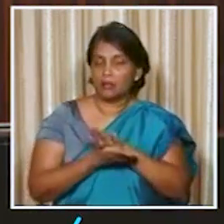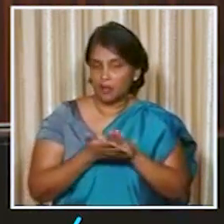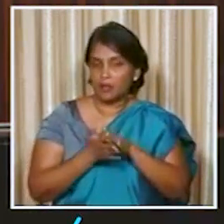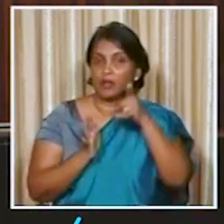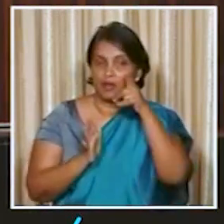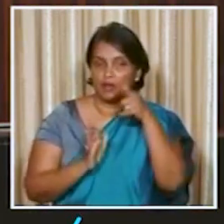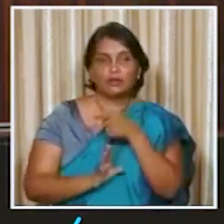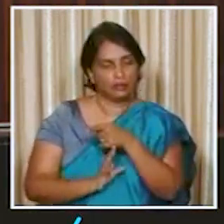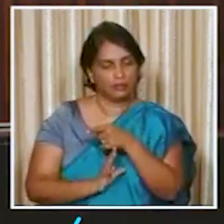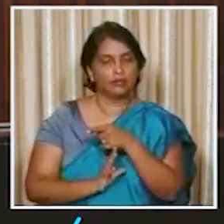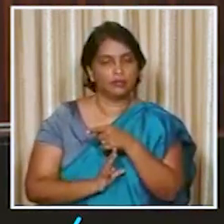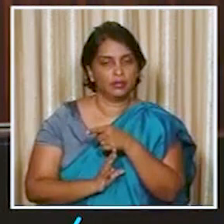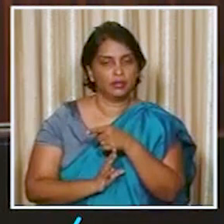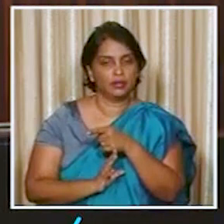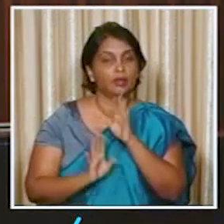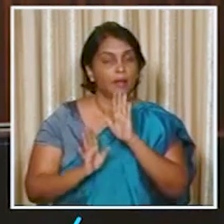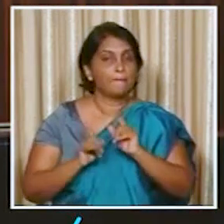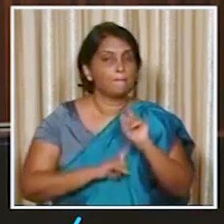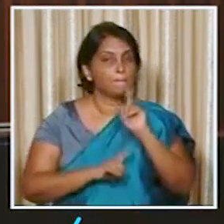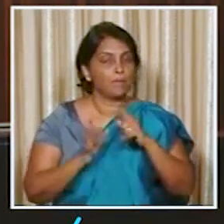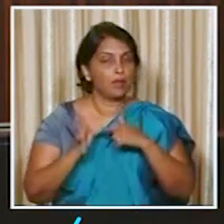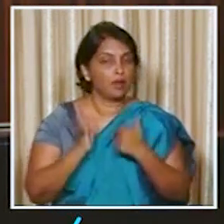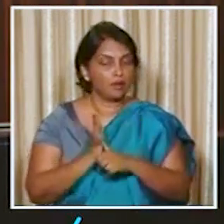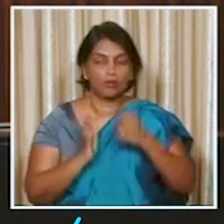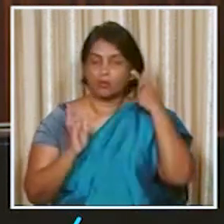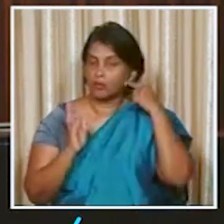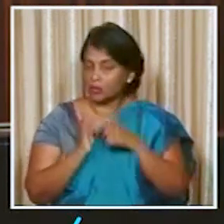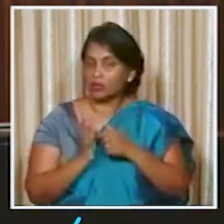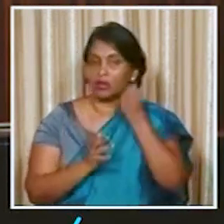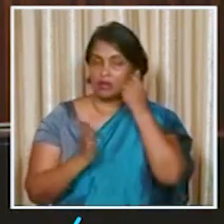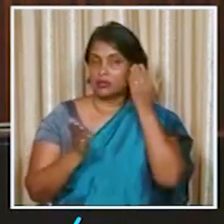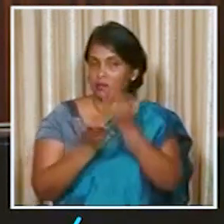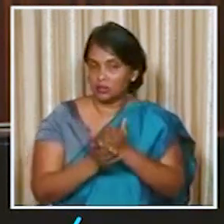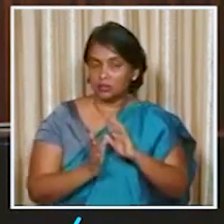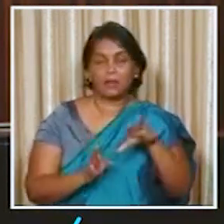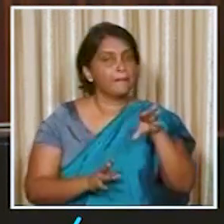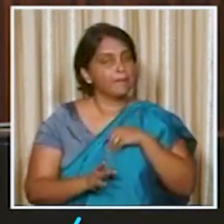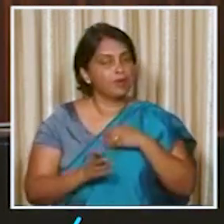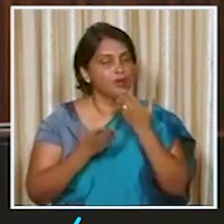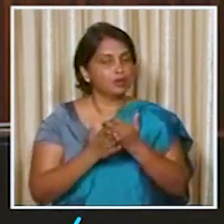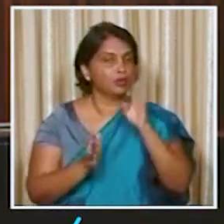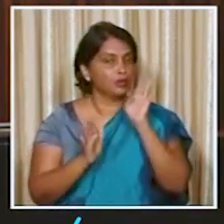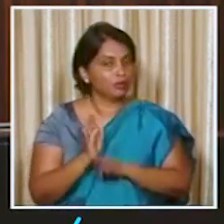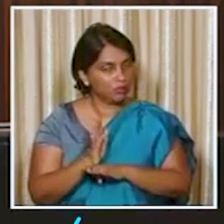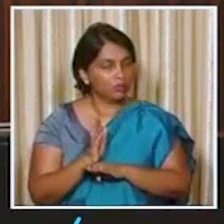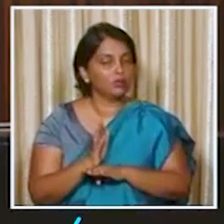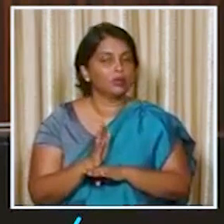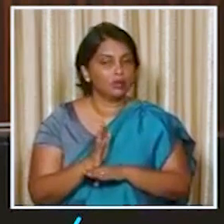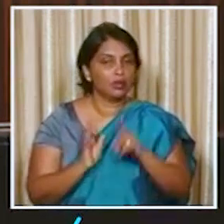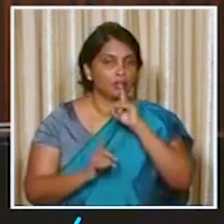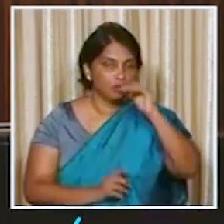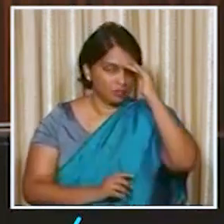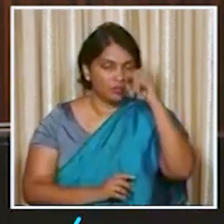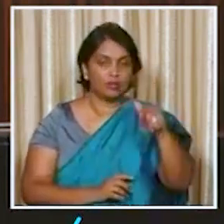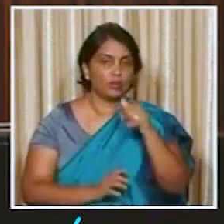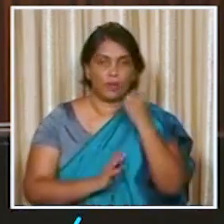වීඩියෝ පටවල අන්තර්ගත වේ ඇත පාර්ලිමේන්තු පනතක් සම්බන්ධයෙන් යෝජනා ඉදිරිපත් කිරීමට පිළිගැනීමට හෝ ප්‍රතික්ෂේප කිරීමට